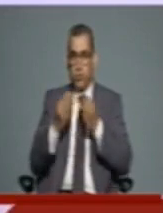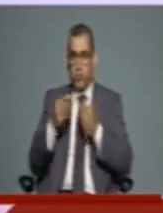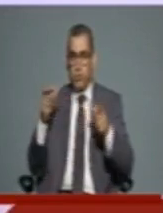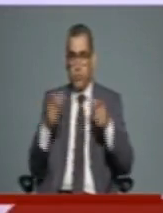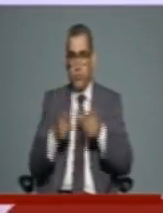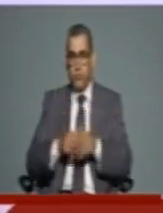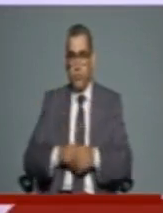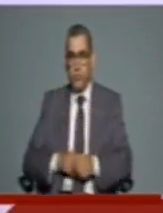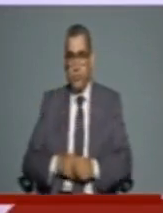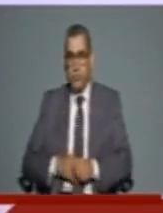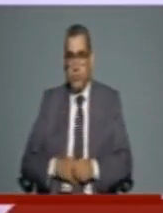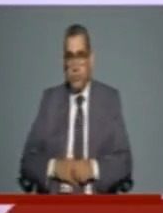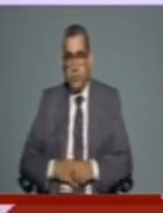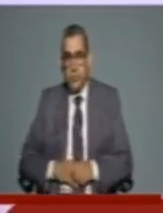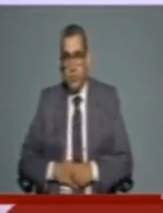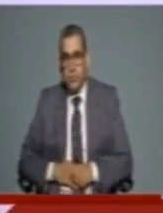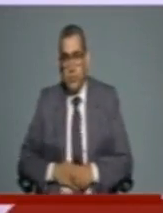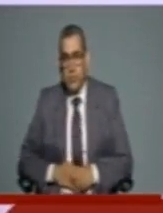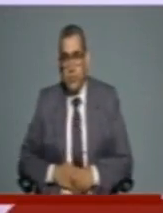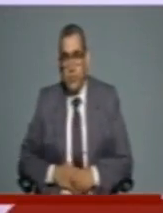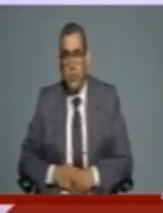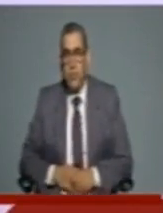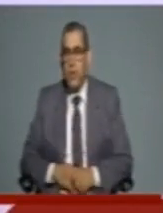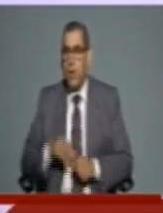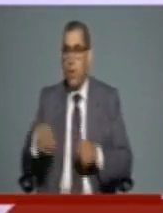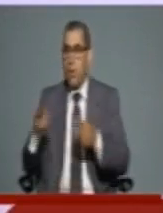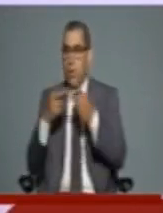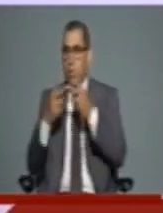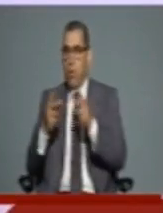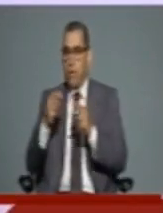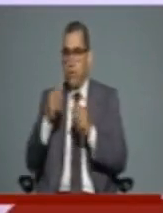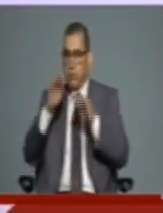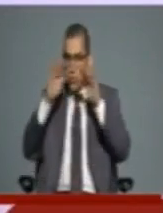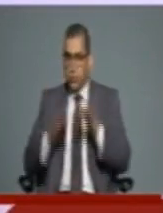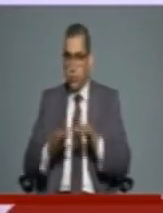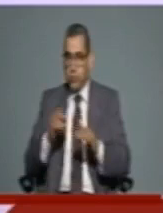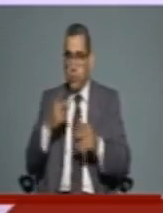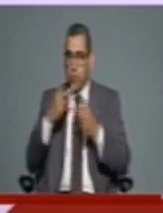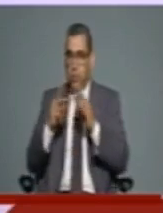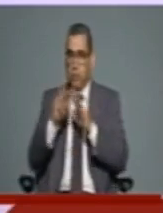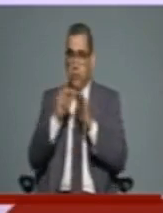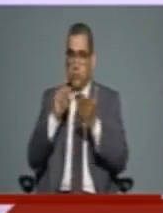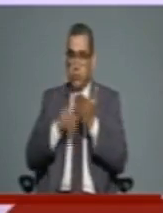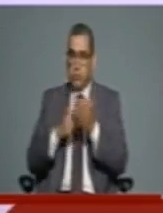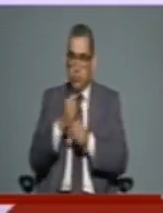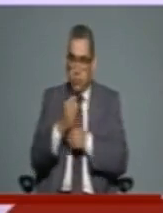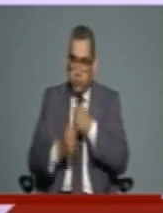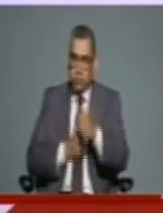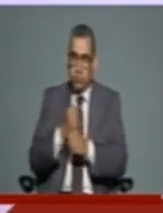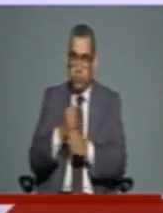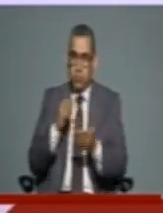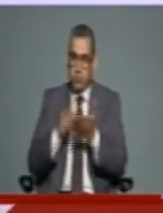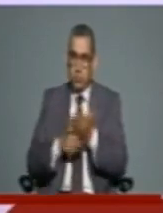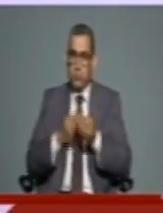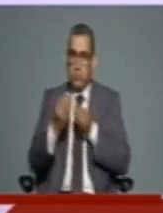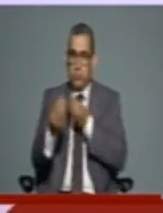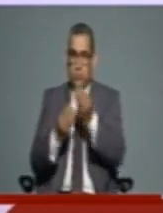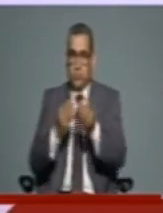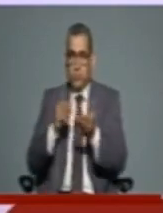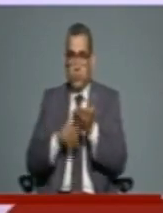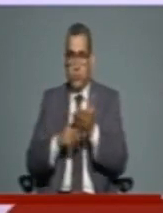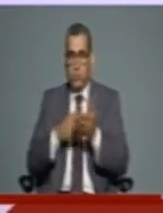في الوزارة هنا. هيوافقوا على هذا ويمضوا، هنتحرك معاهم ونديهم